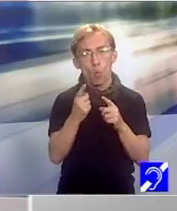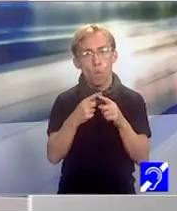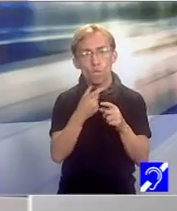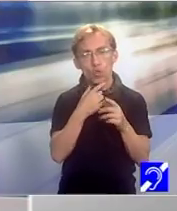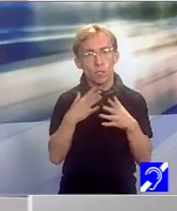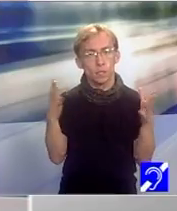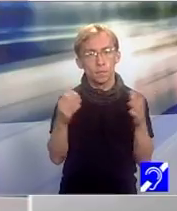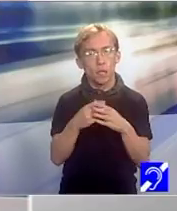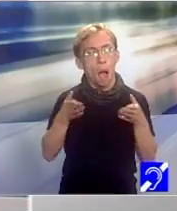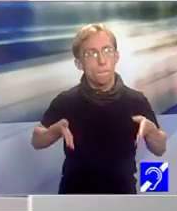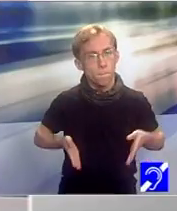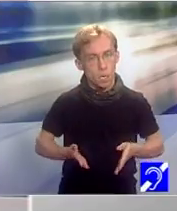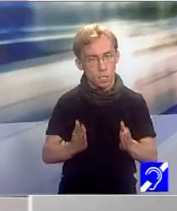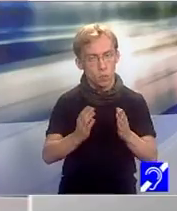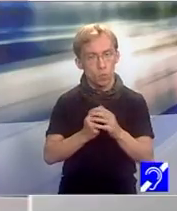Am născut.